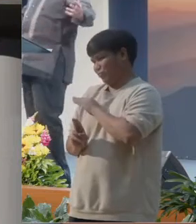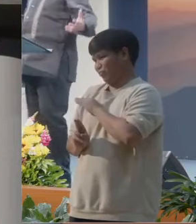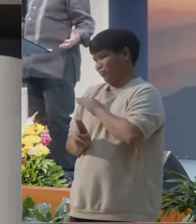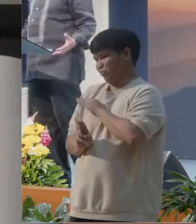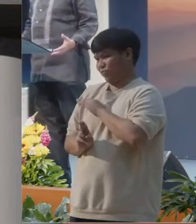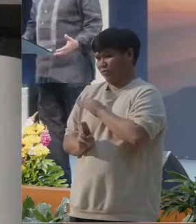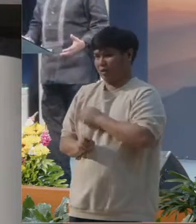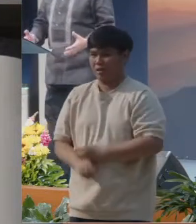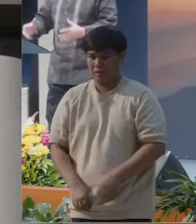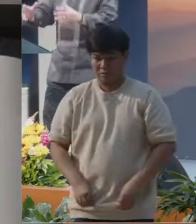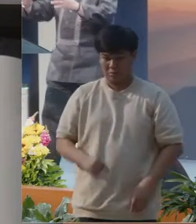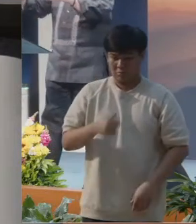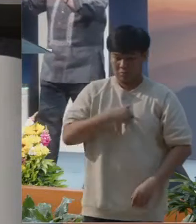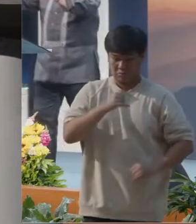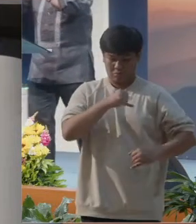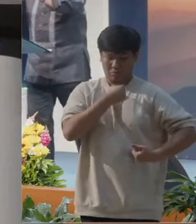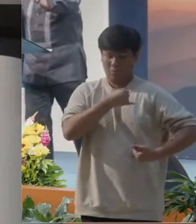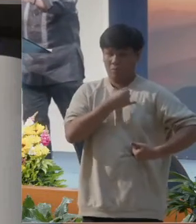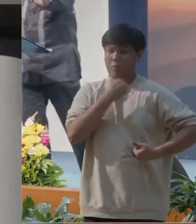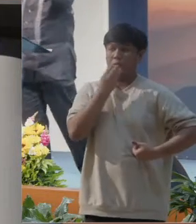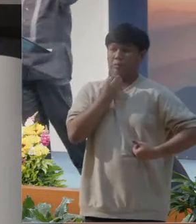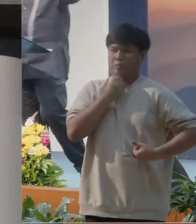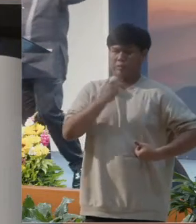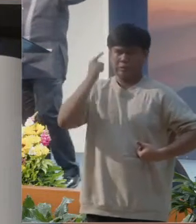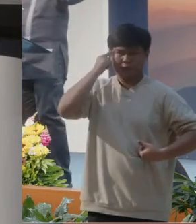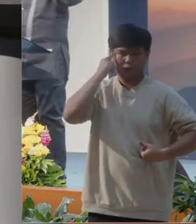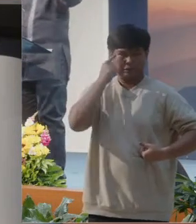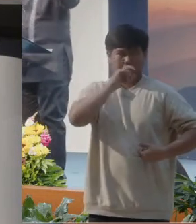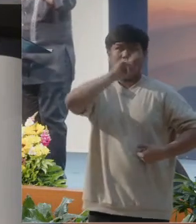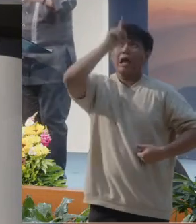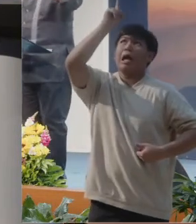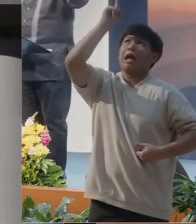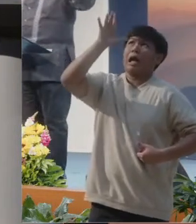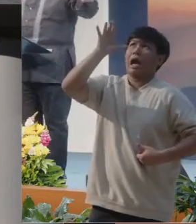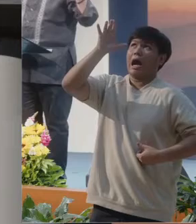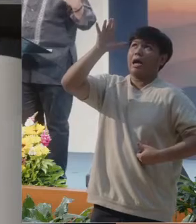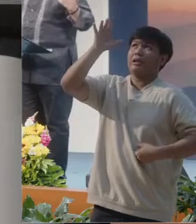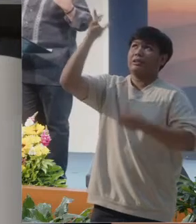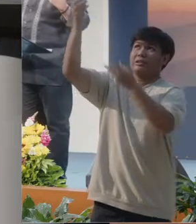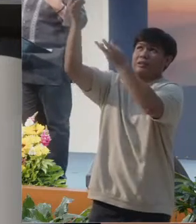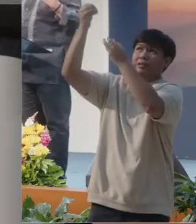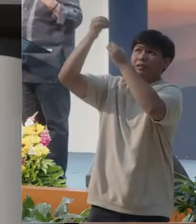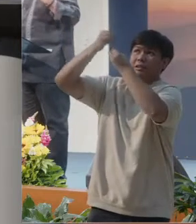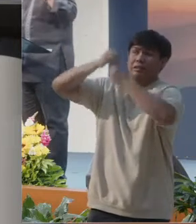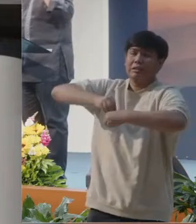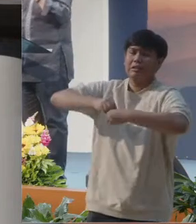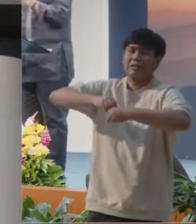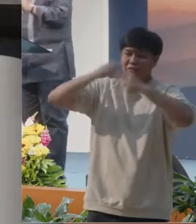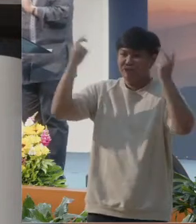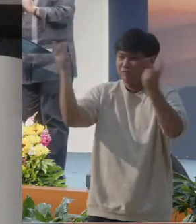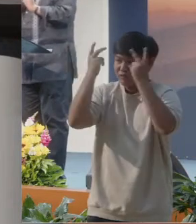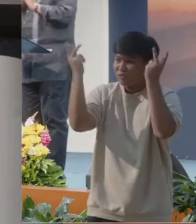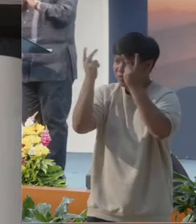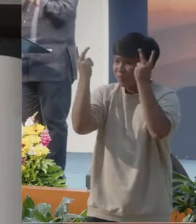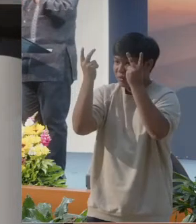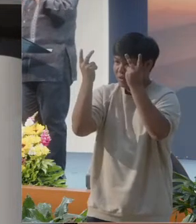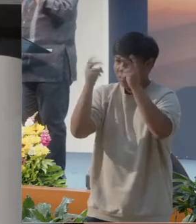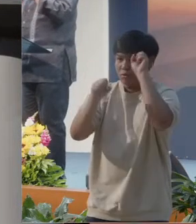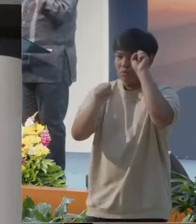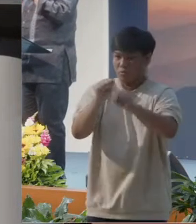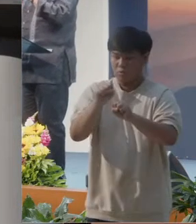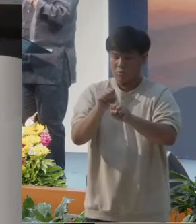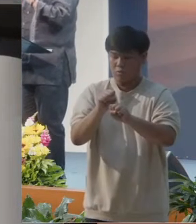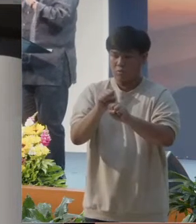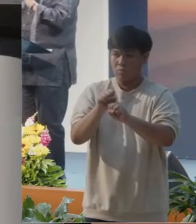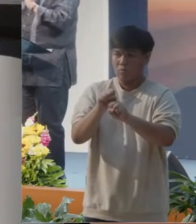naging kampante sila dahil nga po hinatak ng Panginoon, ilinabas ng Panginoon ang kanyang